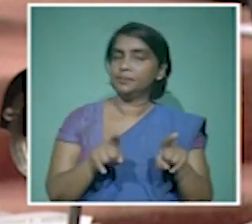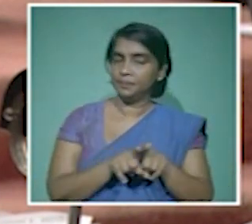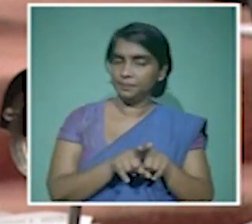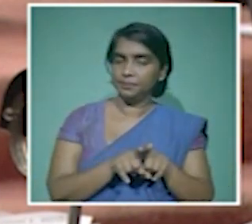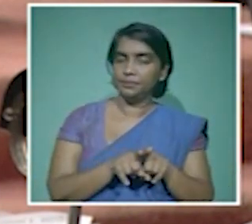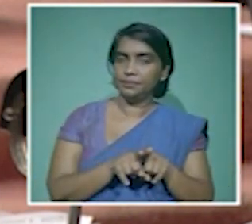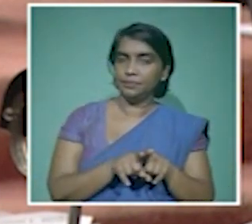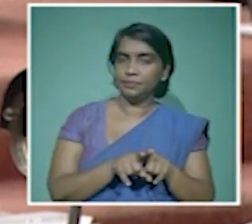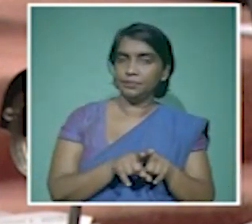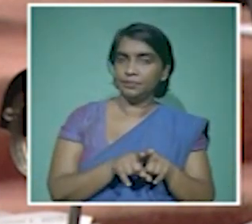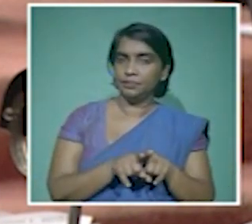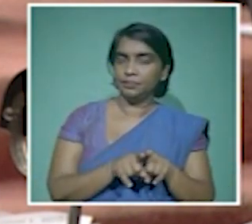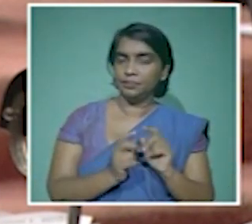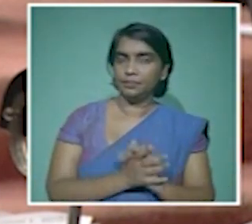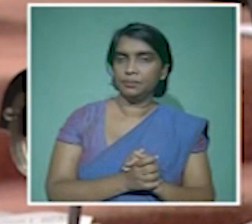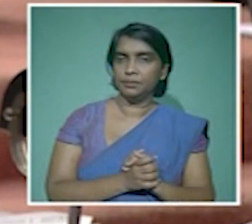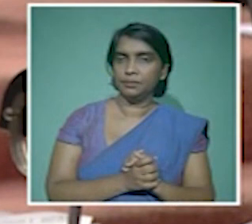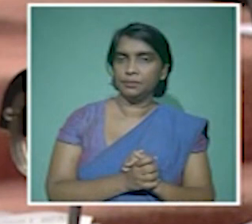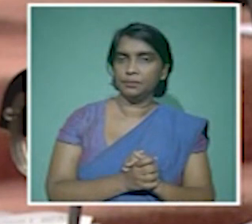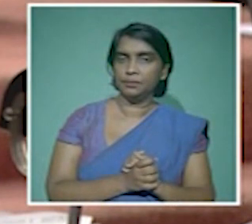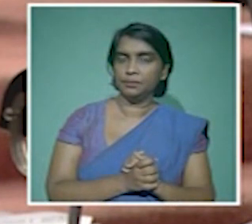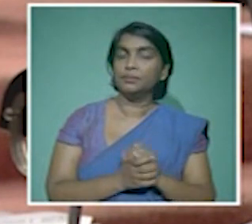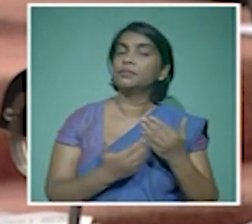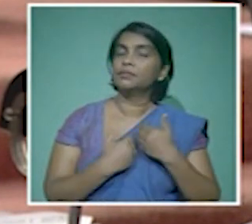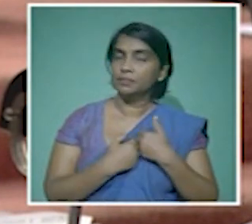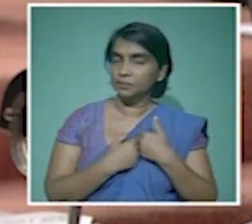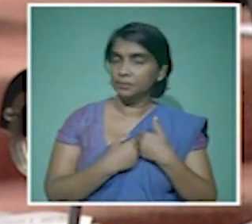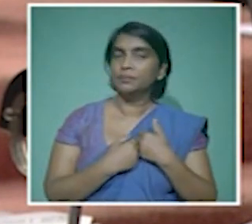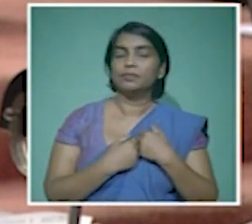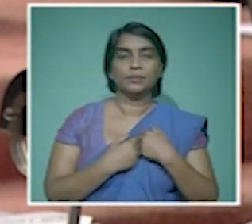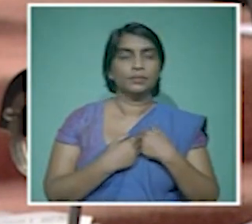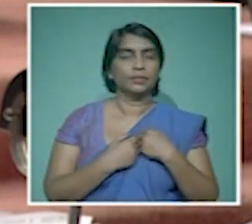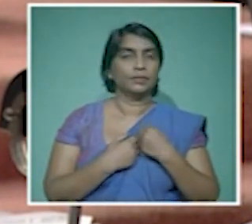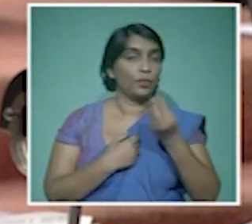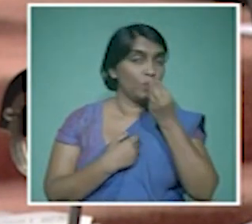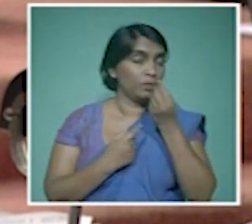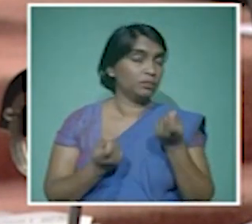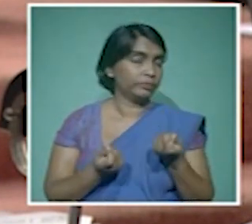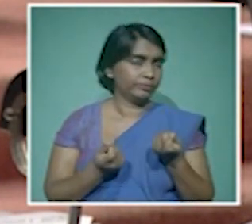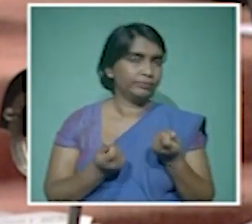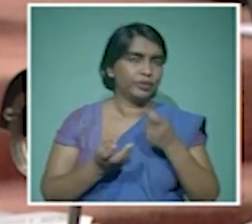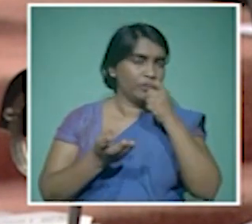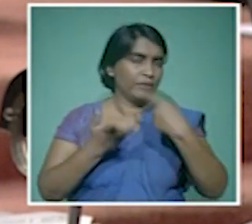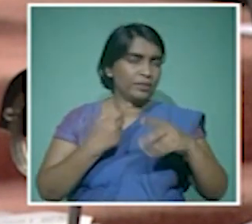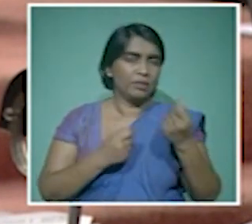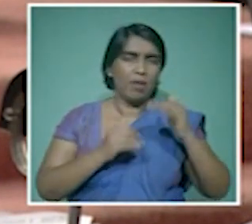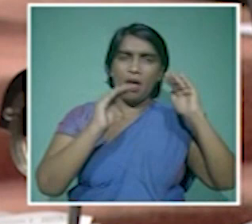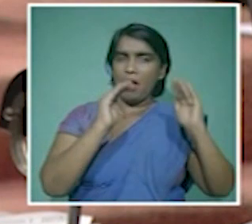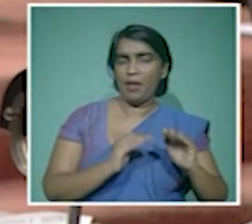அதே நேரத்தில் பொருள்களின் விலைகள் வரிசைகள் குறைக்கப்பட்டிருந்தாலும் பொருள்களின் விலைகள் உச்சத்தை தொட்டிருக்கின்றது.